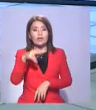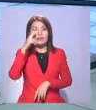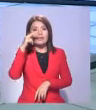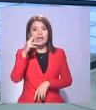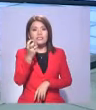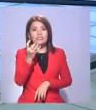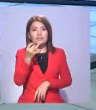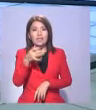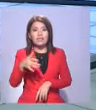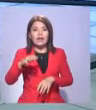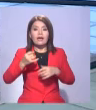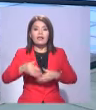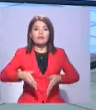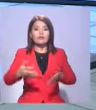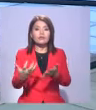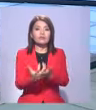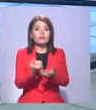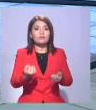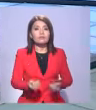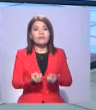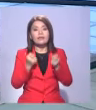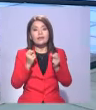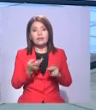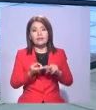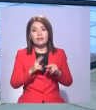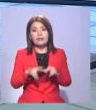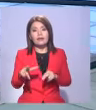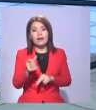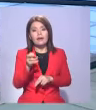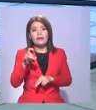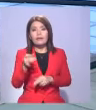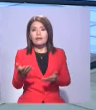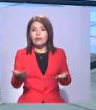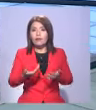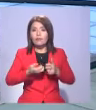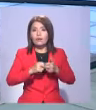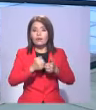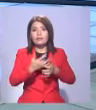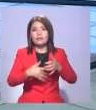өткен аралды құтқару қорының отырысында осылай деді. Жиында тағы аралға байланысты қандай мәселелер